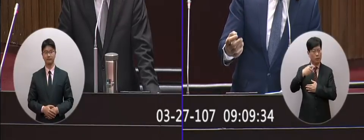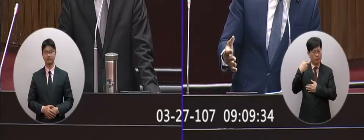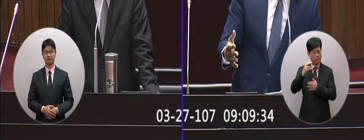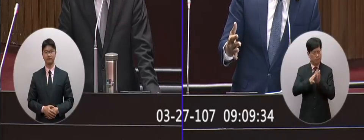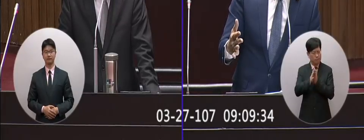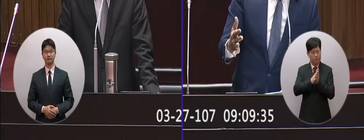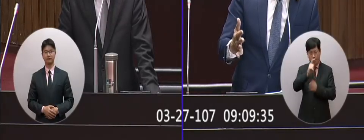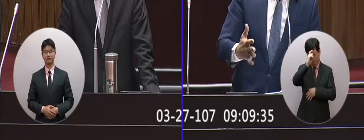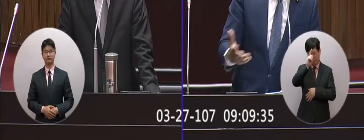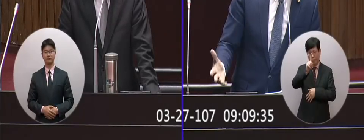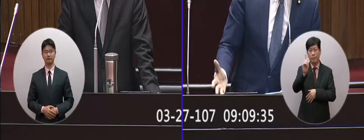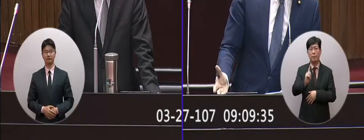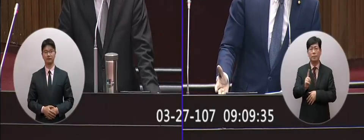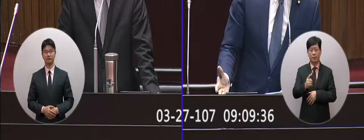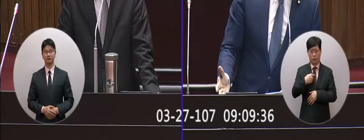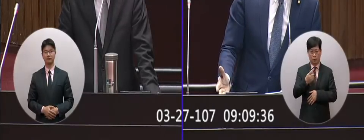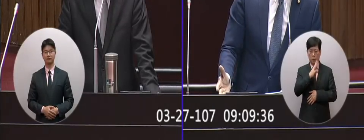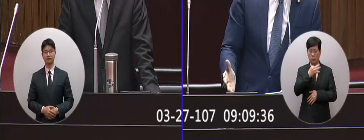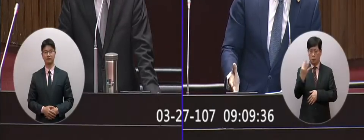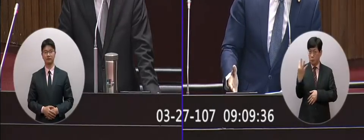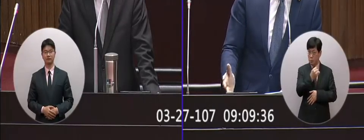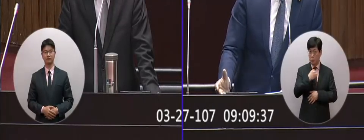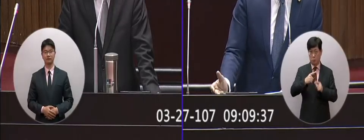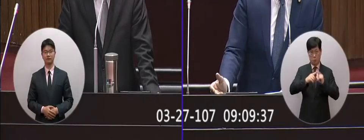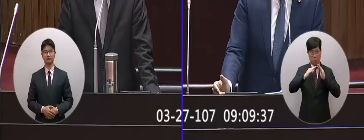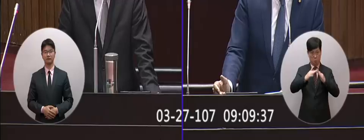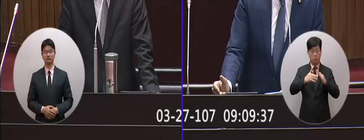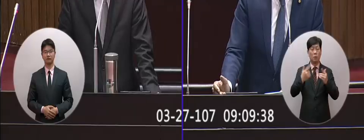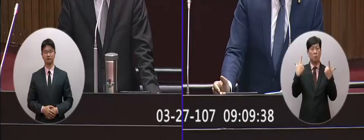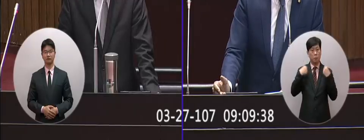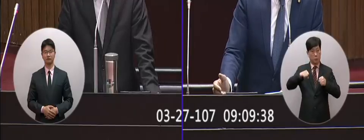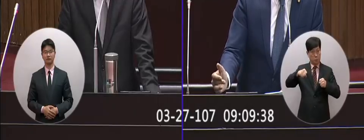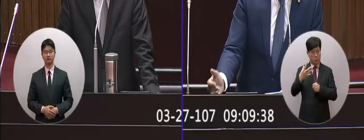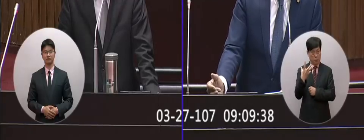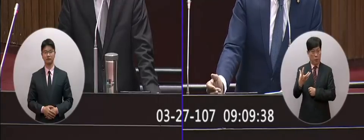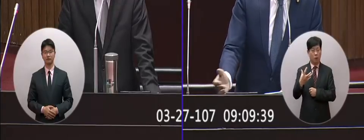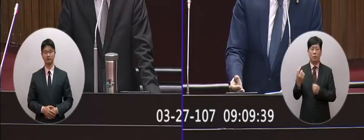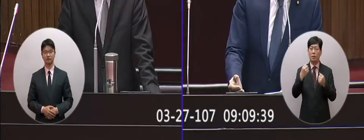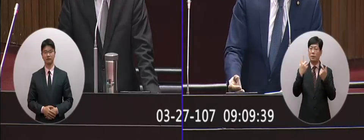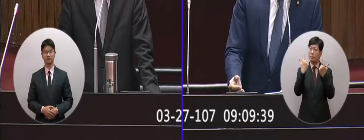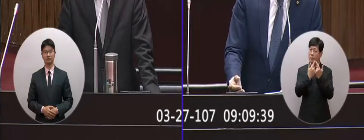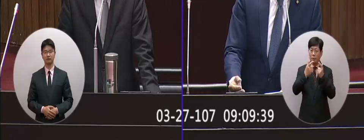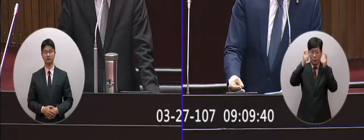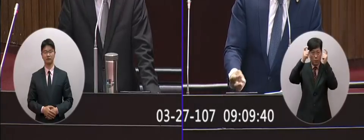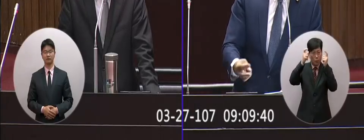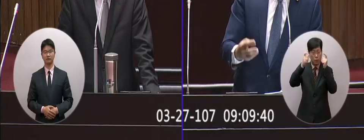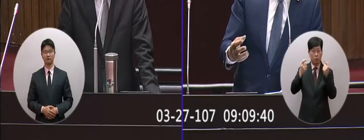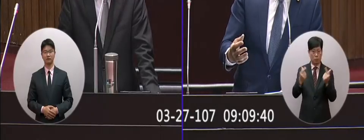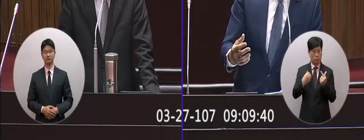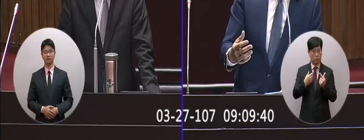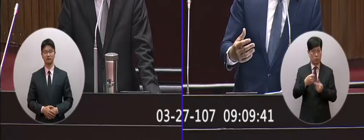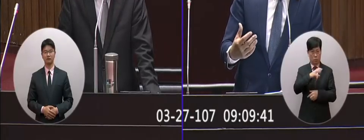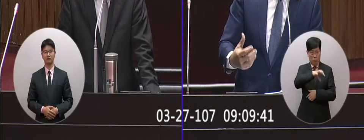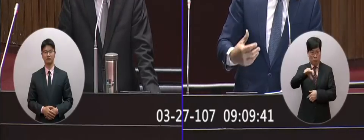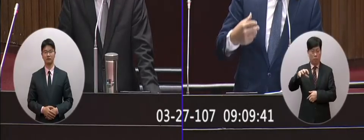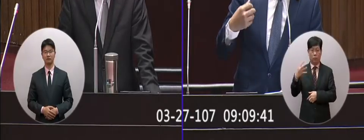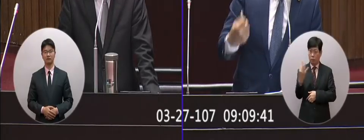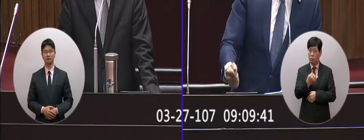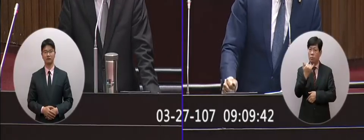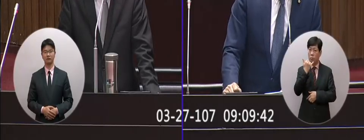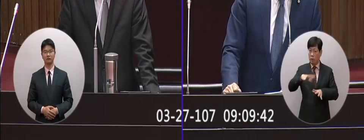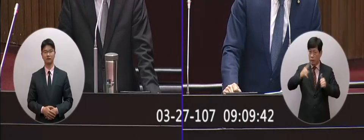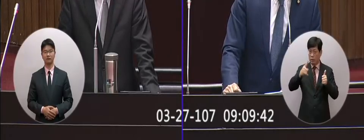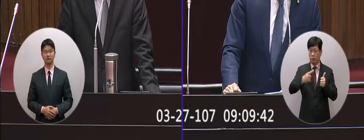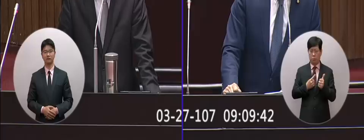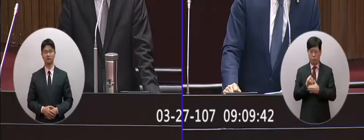求，就是说希望有几个示范城市，譬如说原本摩托车就比较多的城市，还有新北啦、高雄啦，这是比较多的城市，或许可以